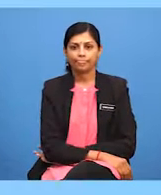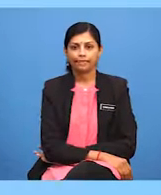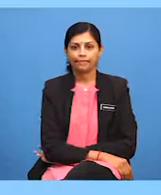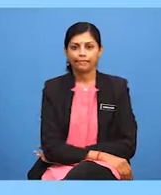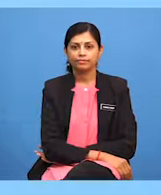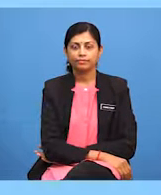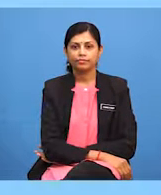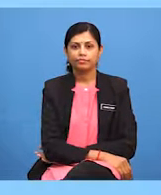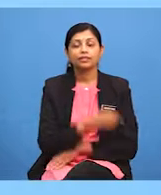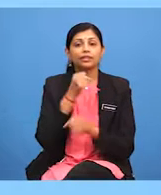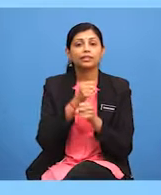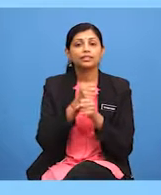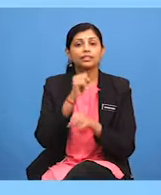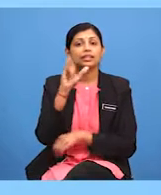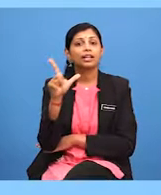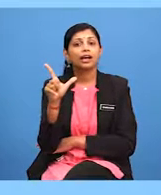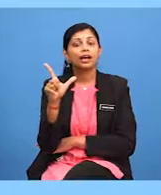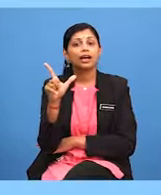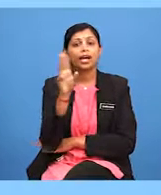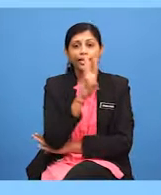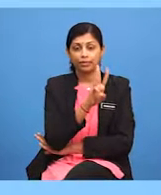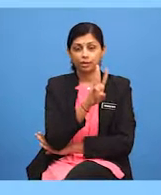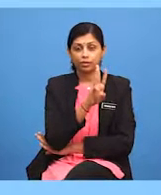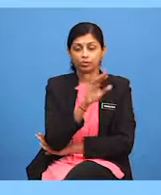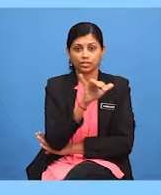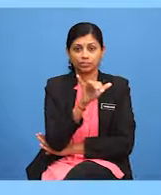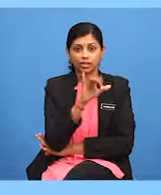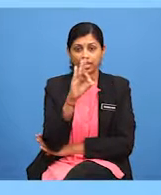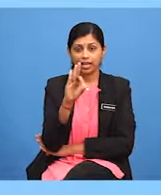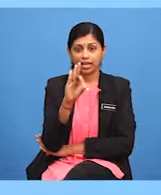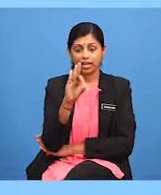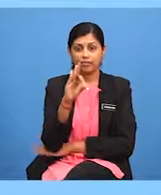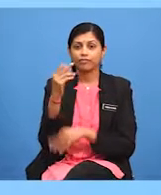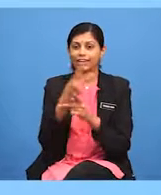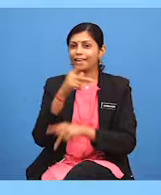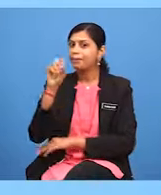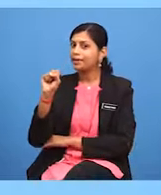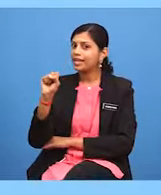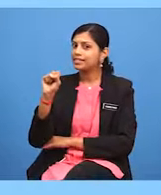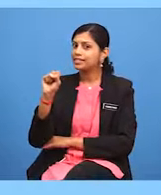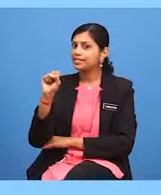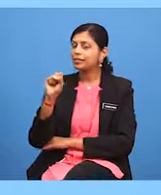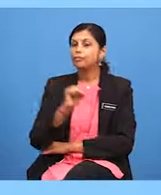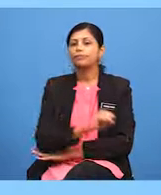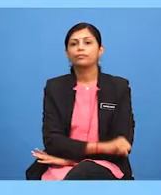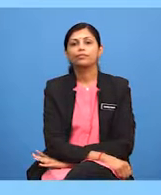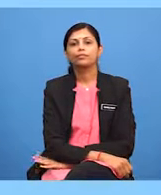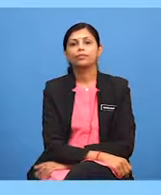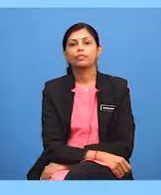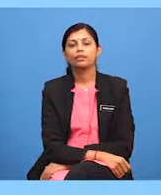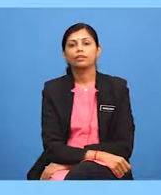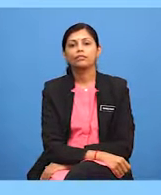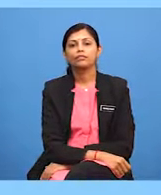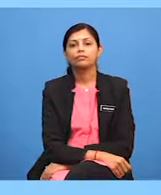yang dilakukan ialah W sama dengan F darab S, di